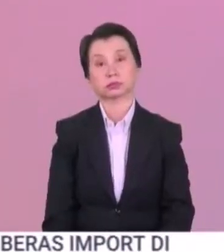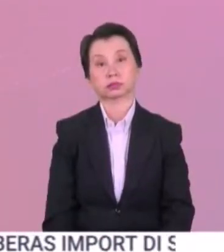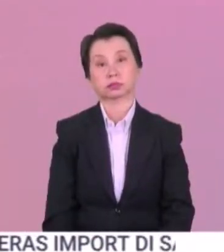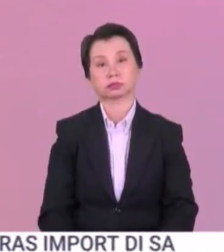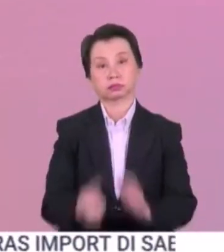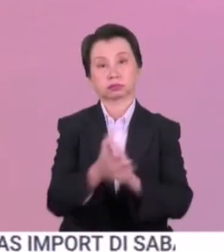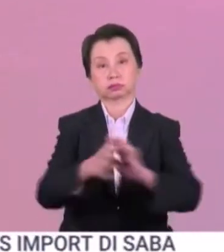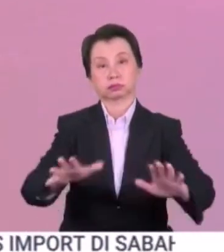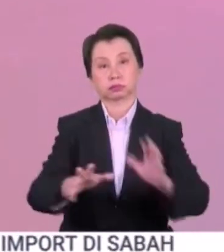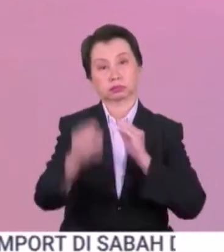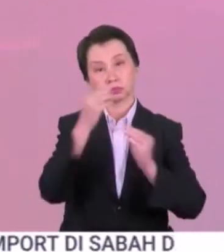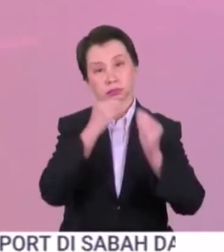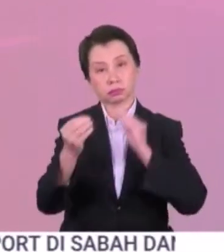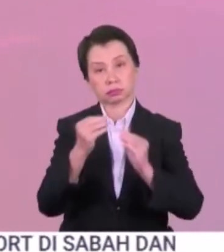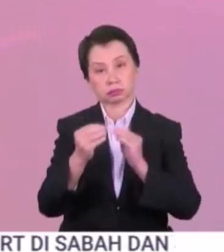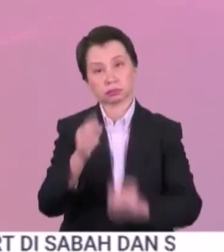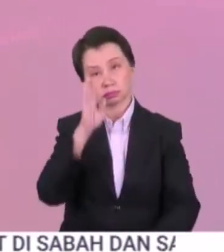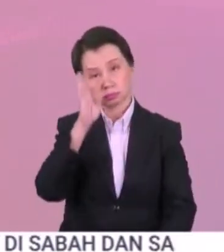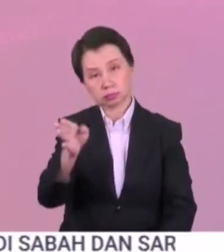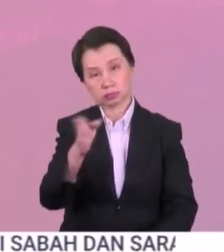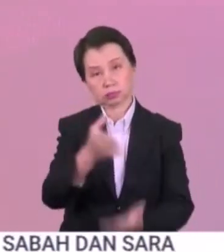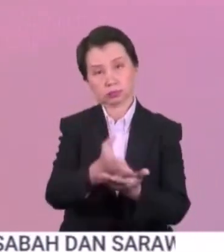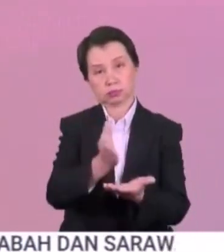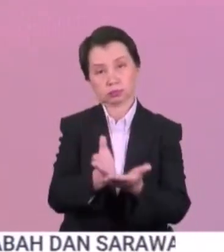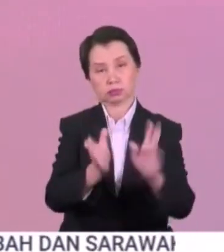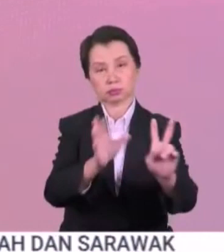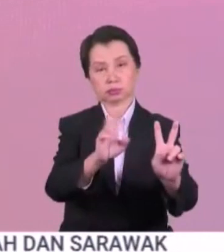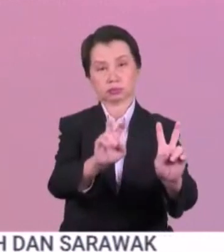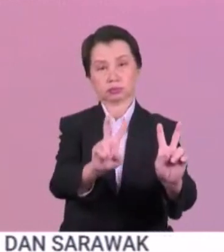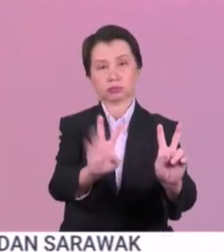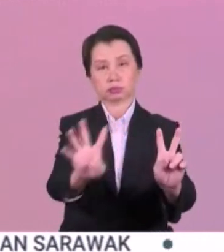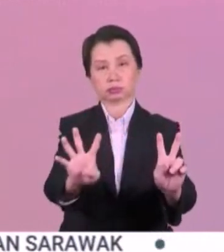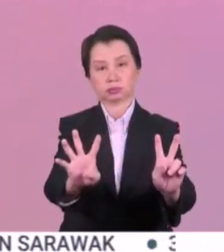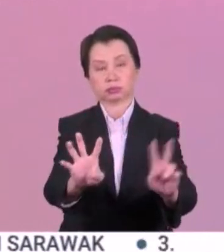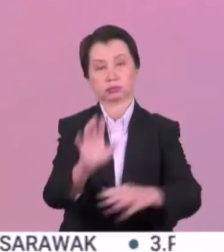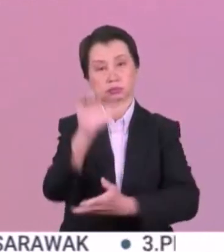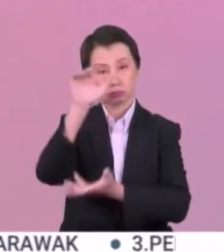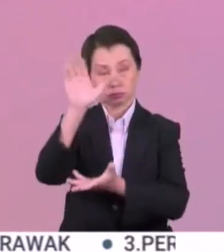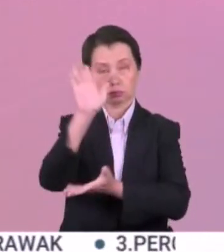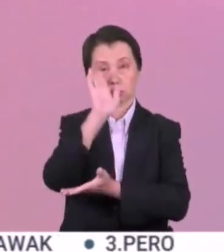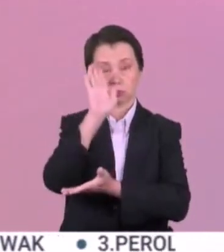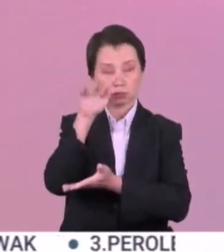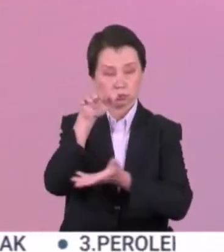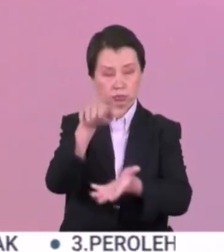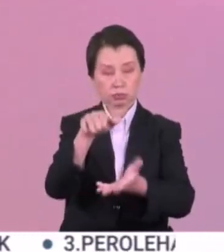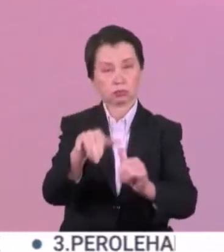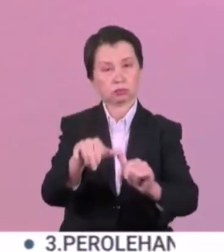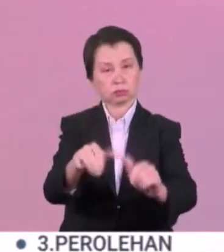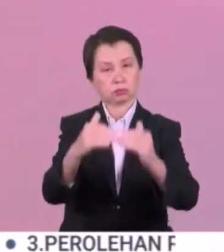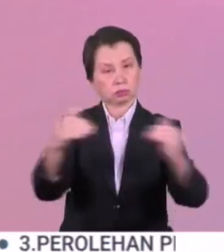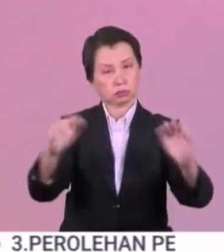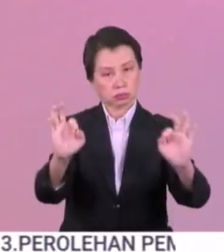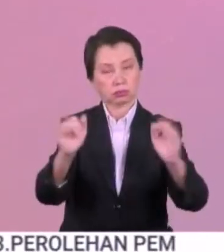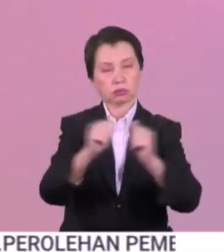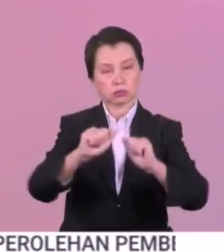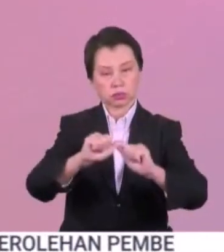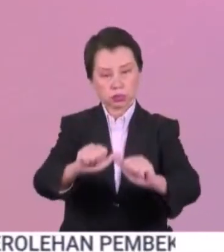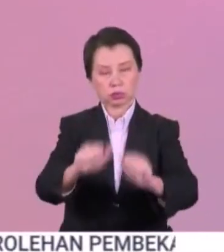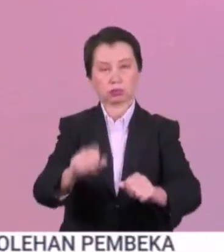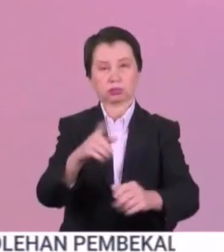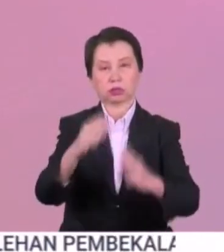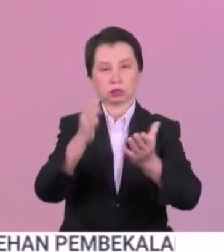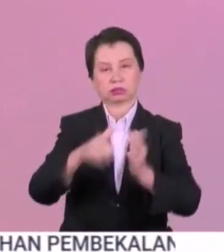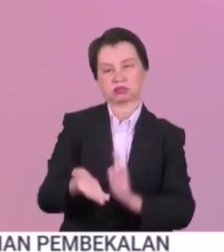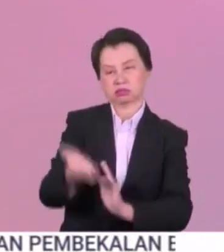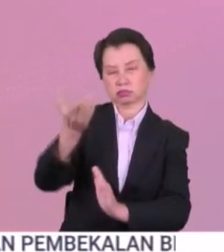Isu keselamatan makanan dijangka menjadi fokus dalam Belanjawan 2024. Selain menjamin bekalan makanan yang stabil dan berterusan, usaha juga perlu bagi